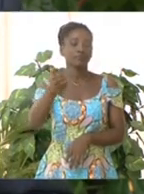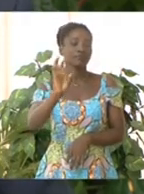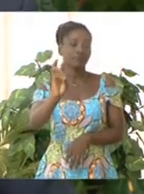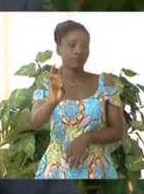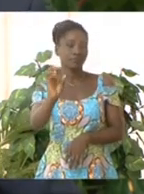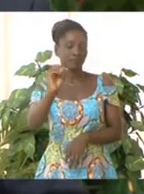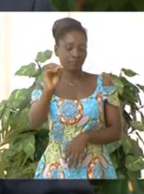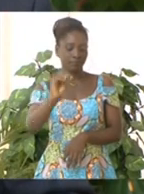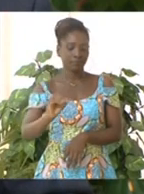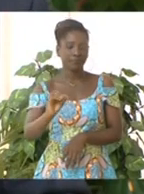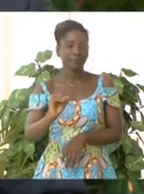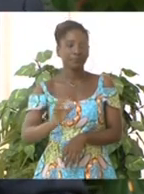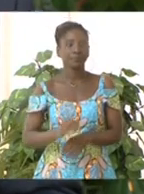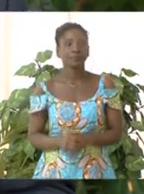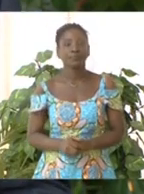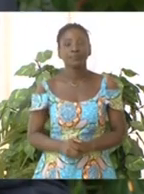1,16%.